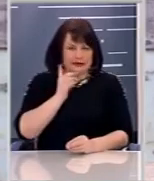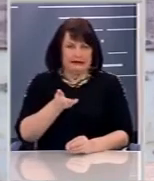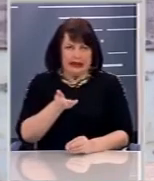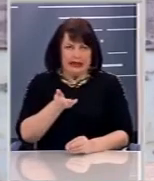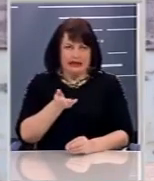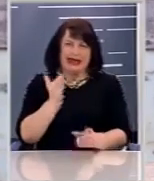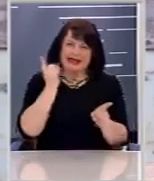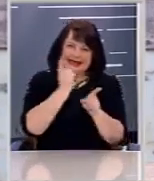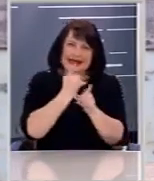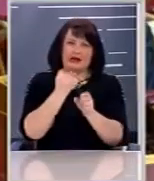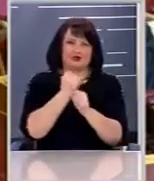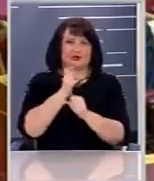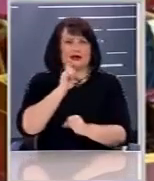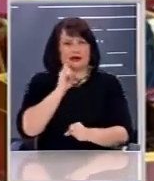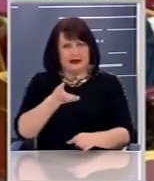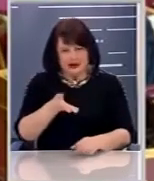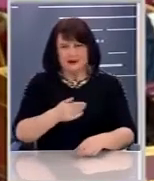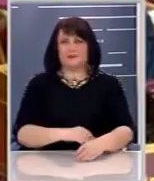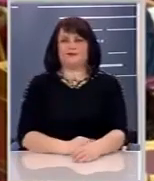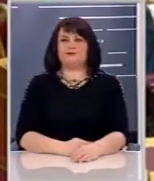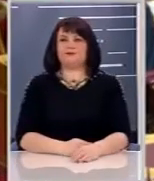της εργαζόμενης γυναίκας.